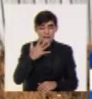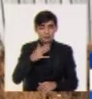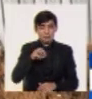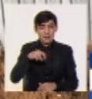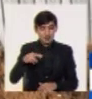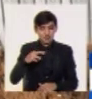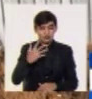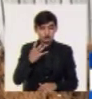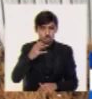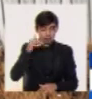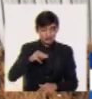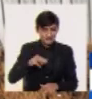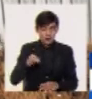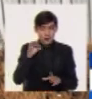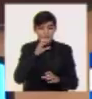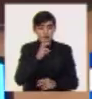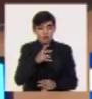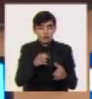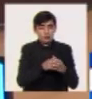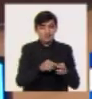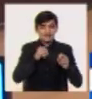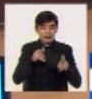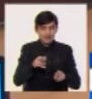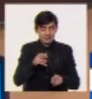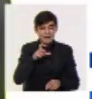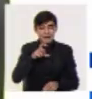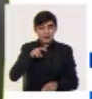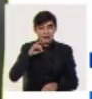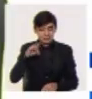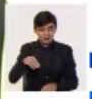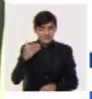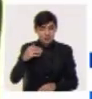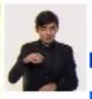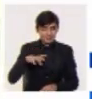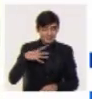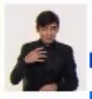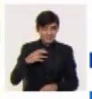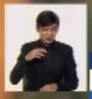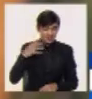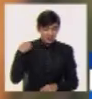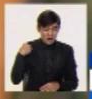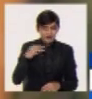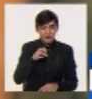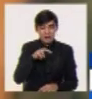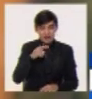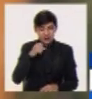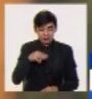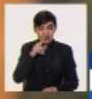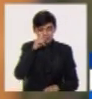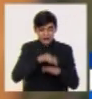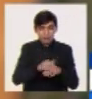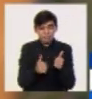теңгедей қаржыны жымқырған қылмыстық топты ұйымдастырды делінген ЛРТ-нің экс-басшысы Талғат Ардан мен қала әкімінің бұрынғы орынбасары